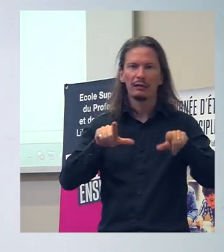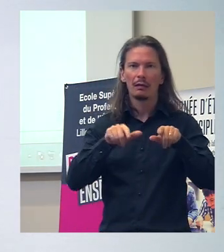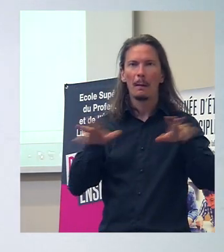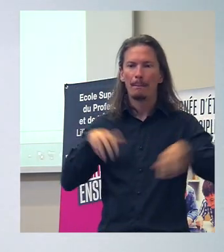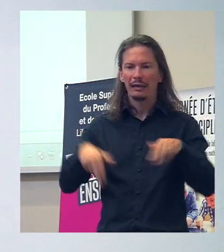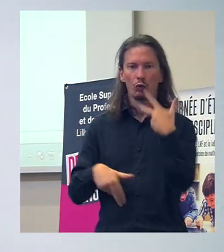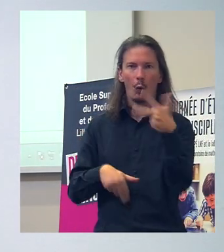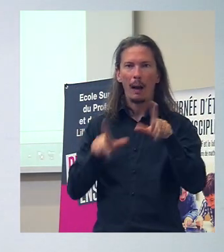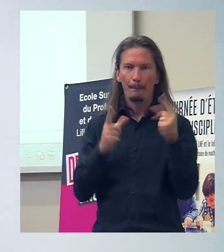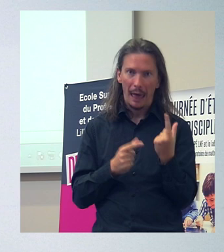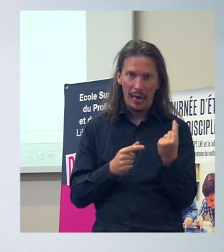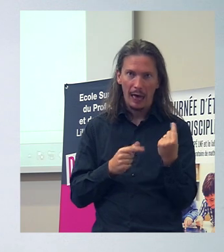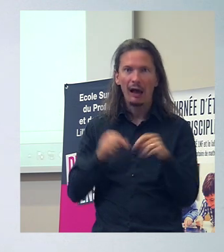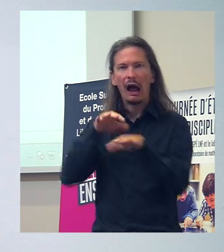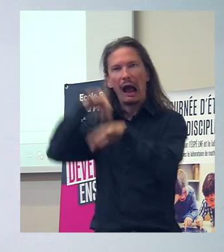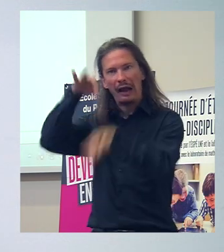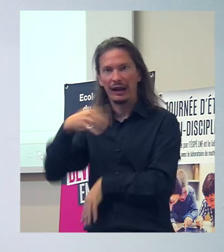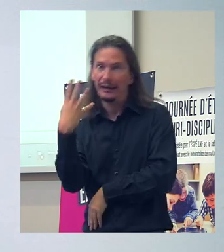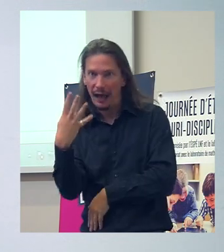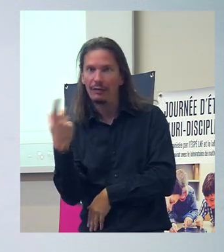de pattes, les arachnides en ont quatre.